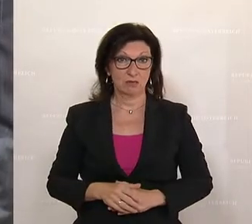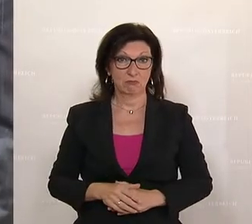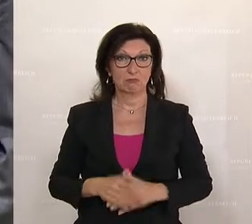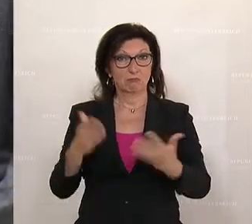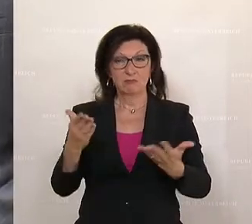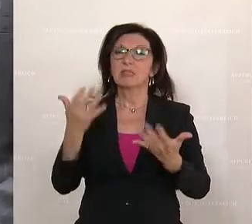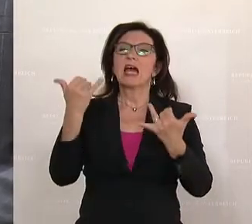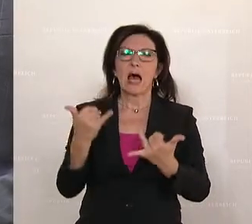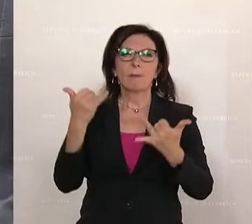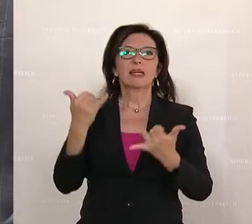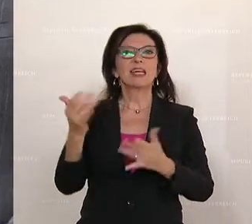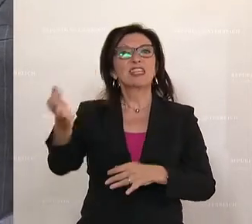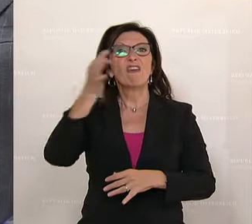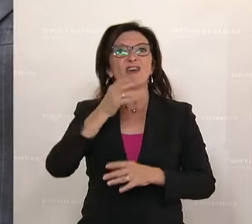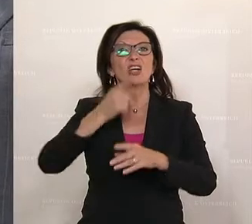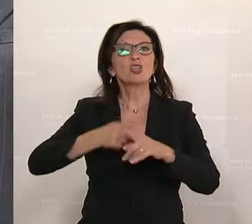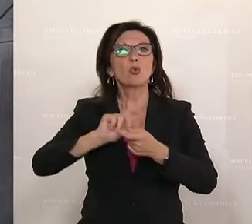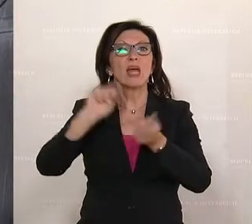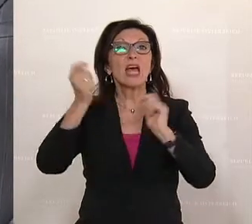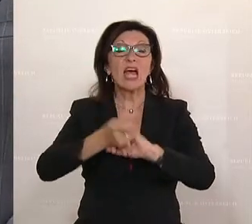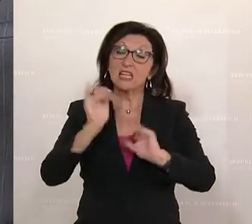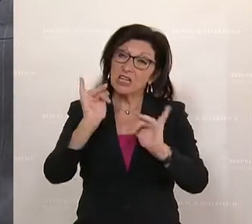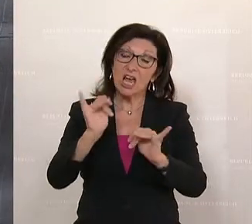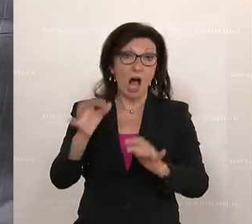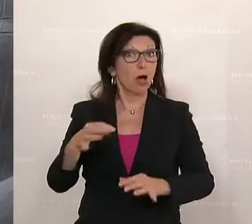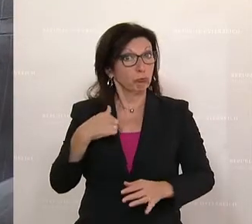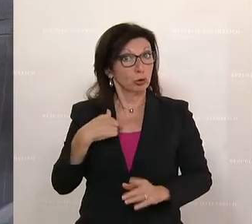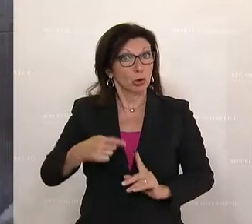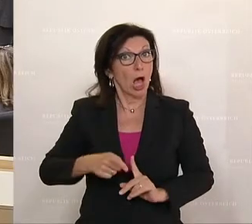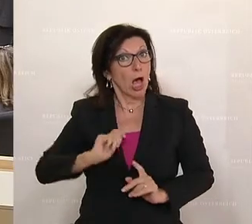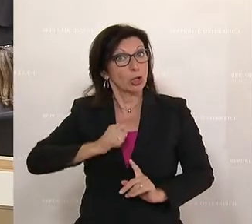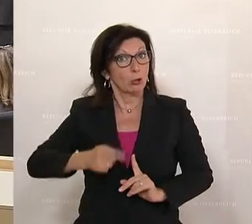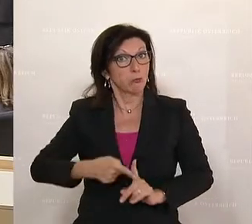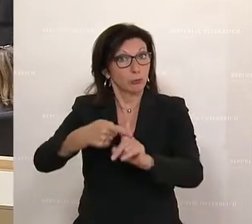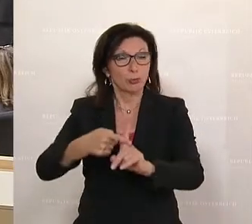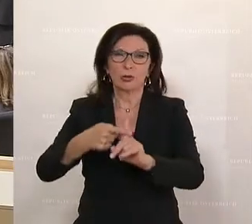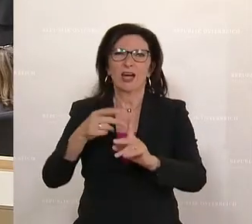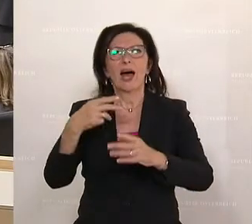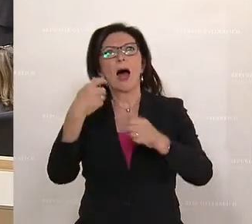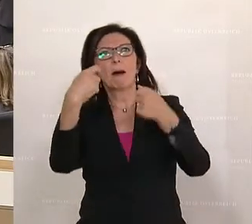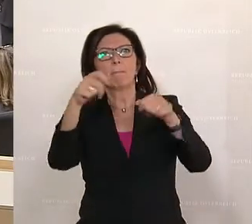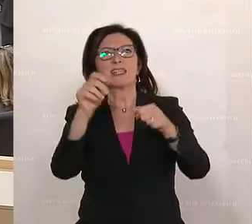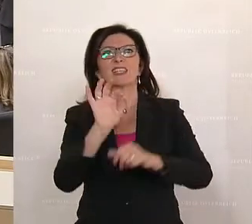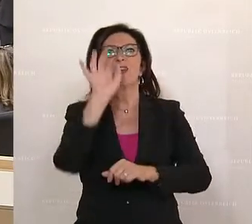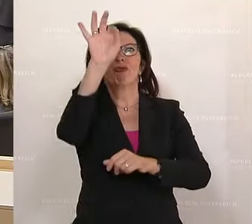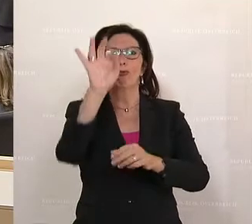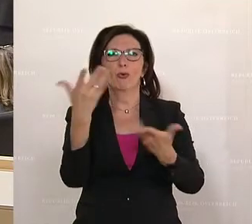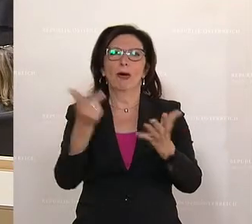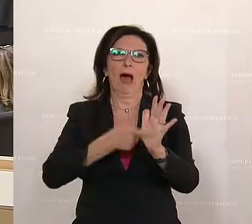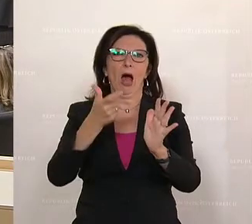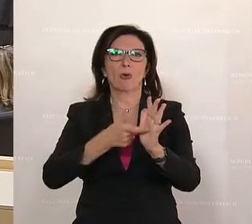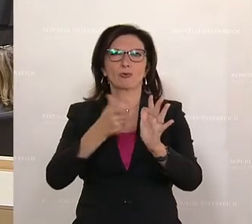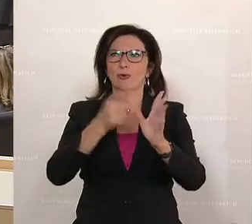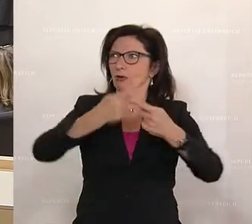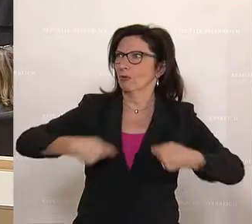die Fragestunde zu verändern, dann begrüße ich das. Aber wie ich weiß, ist es für den Präsidenten eine stete Herausforderung, hier eine Einigkeit unter den im